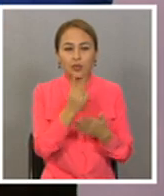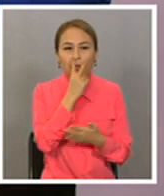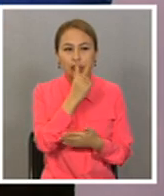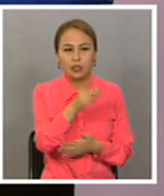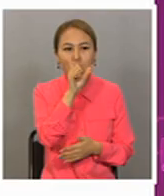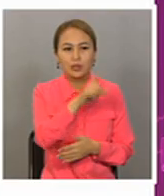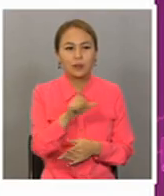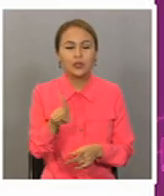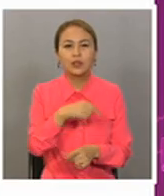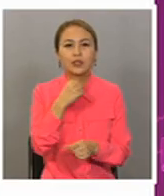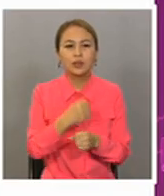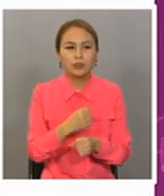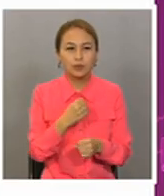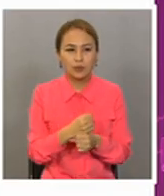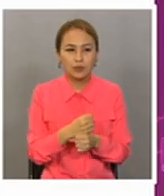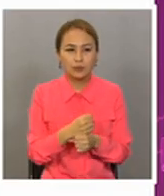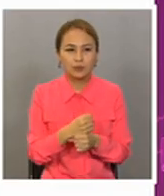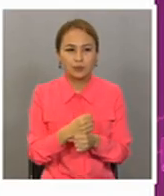адамдар не істеп отыр?